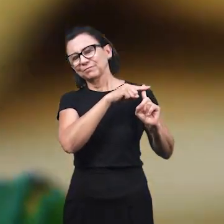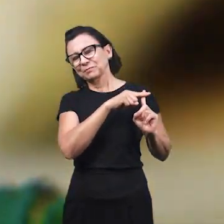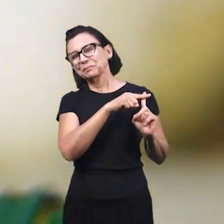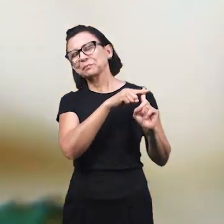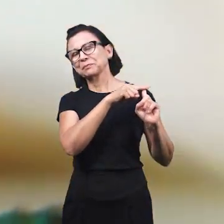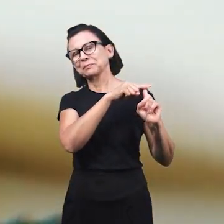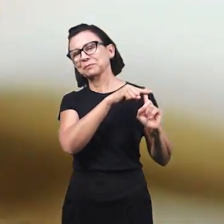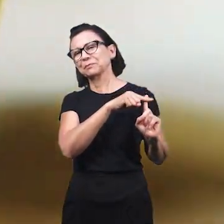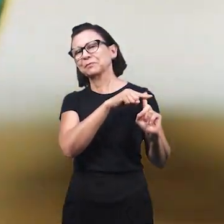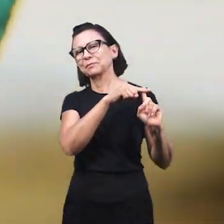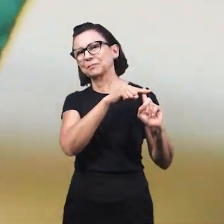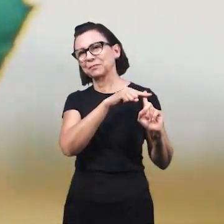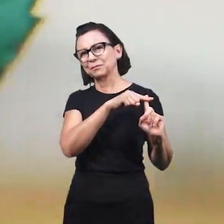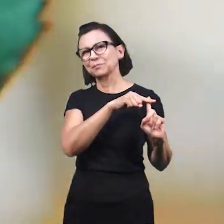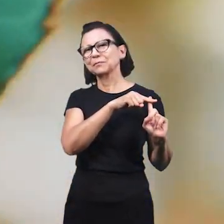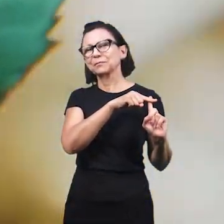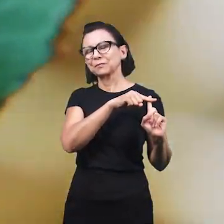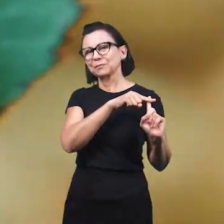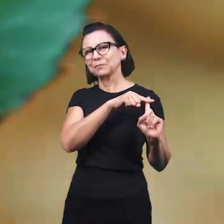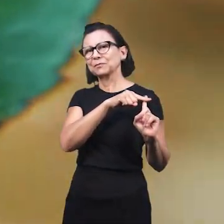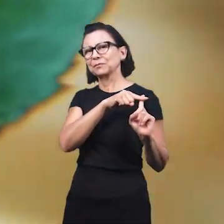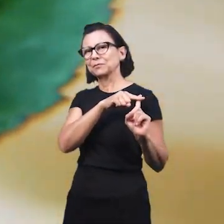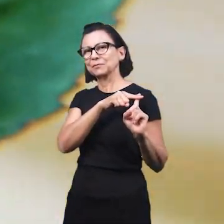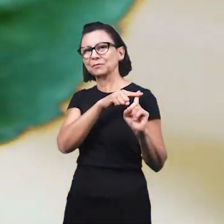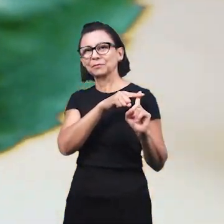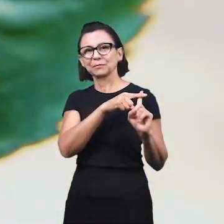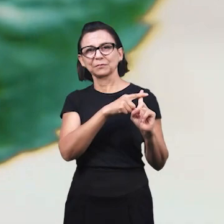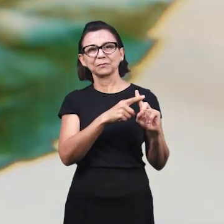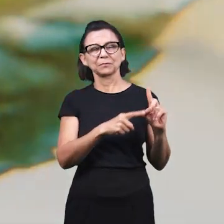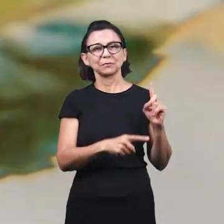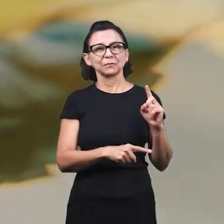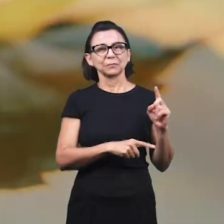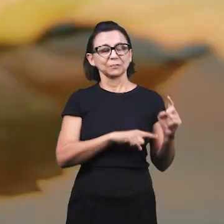Он взял на Себя наше бремя.